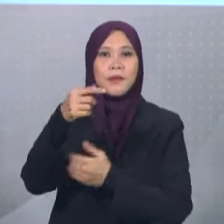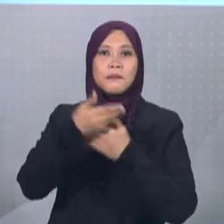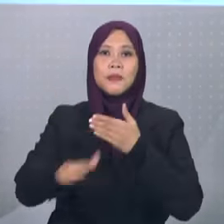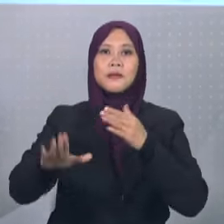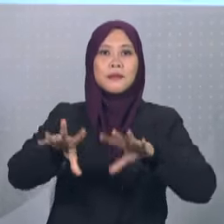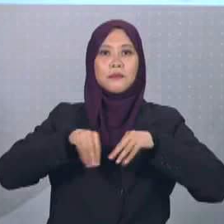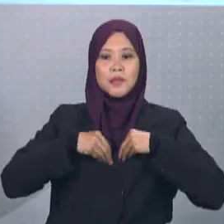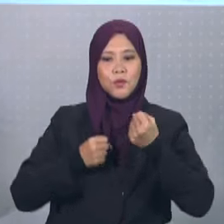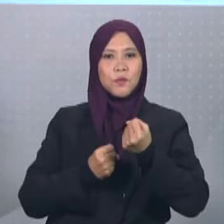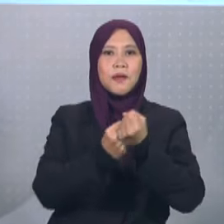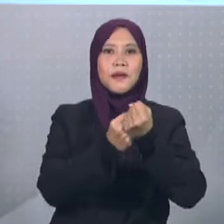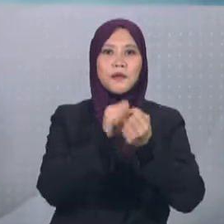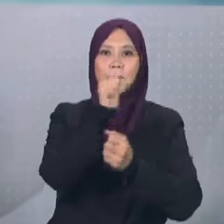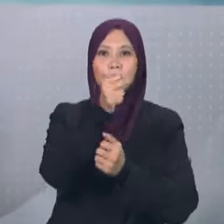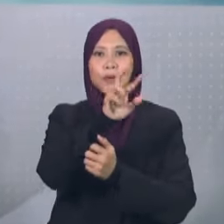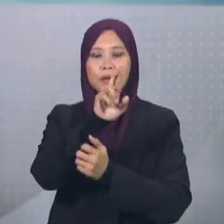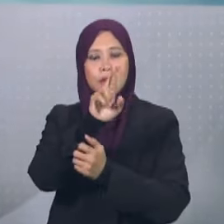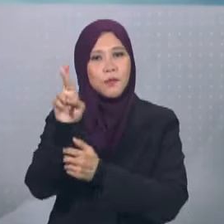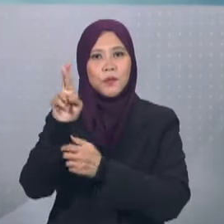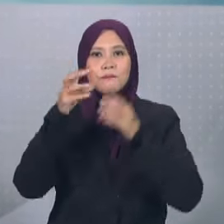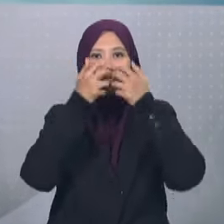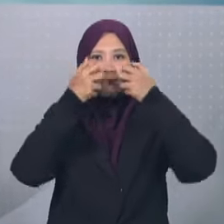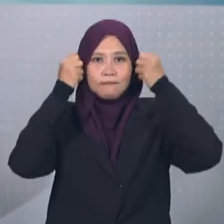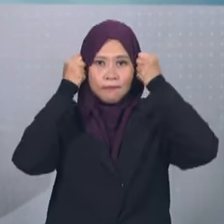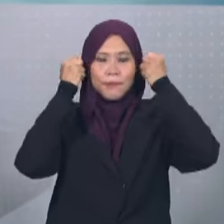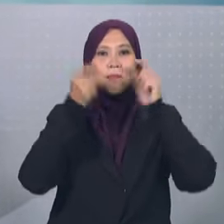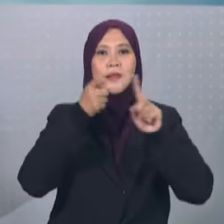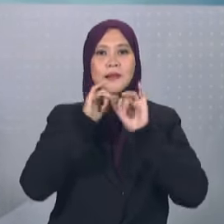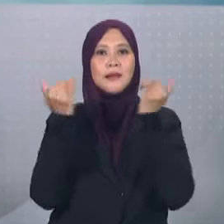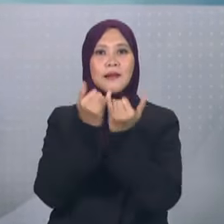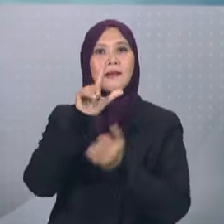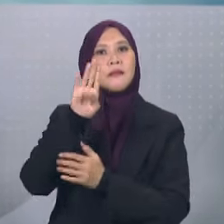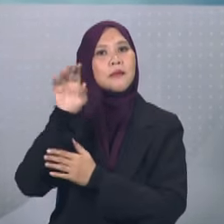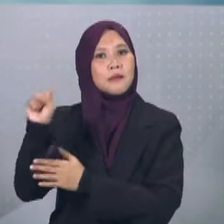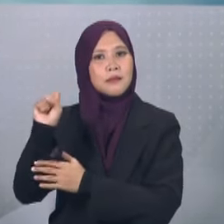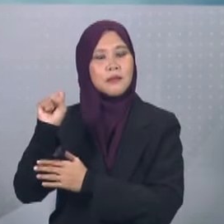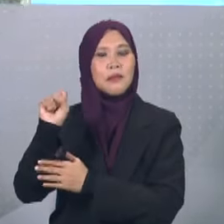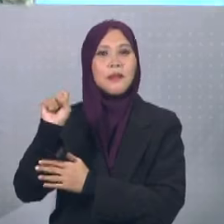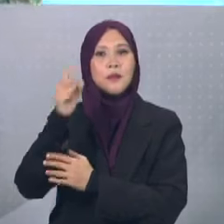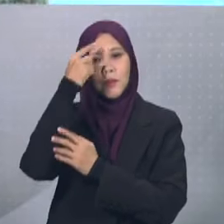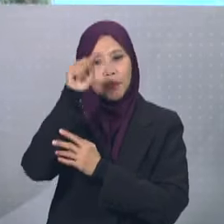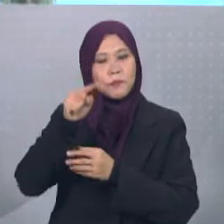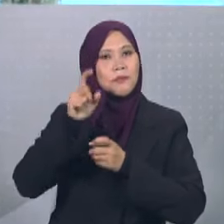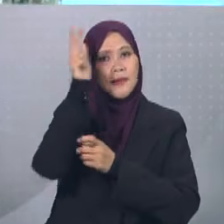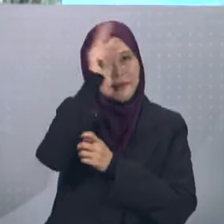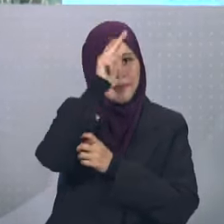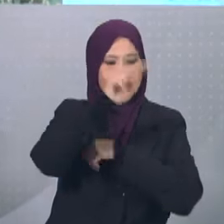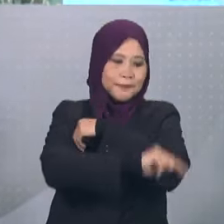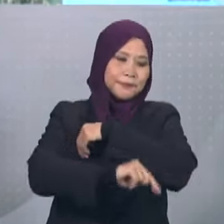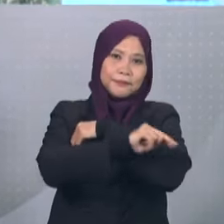selepas menerima sumbangan 10,000 keping topeng muka daripada syarikat LTS Properties kepada kerajaan negeri.